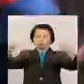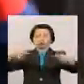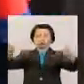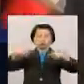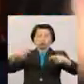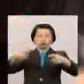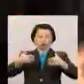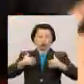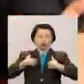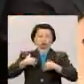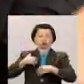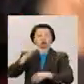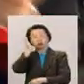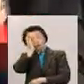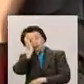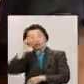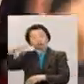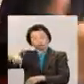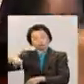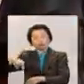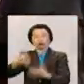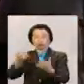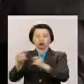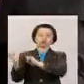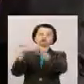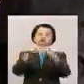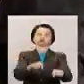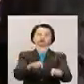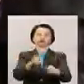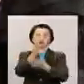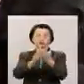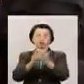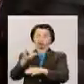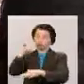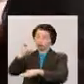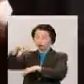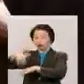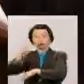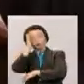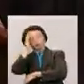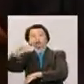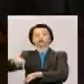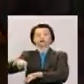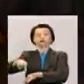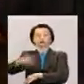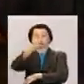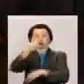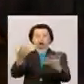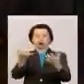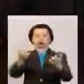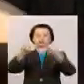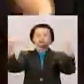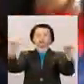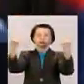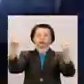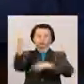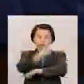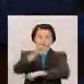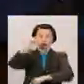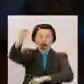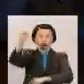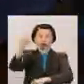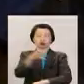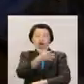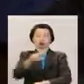ada yang bermalam dekat sini hanya nak menghadiri ya yang sambutan perayaan Hari Kebangsaan. Dan saya lihat